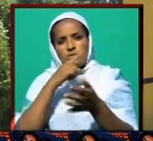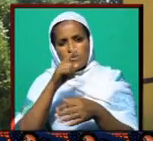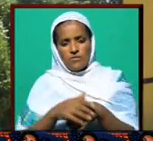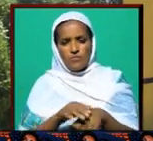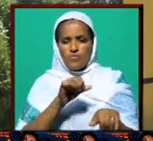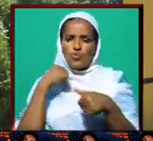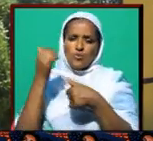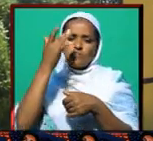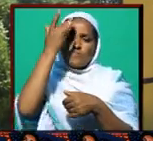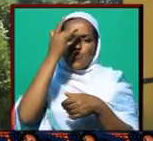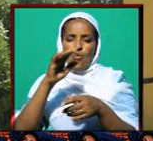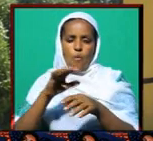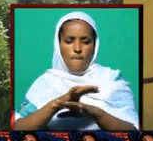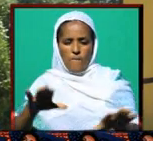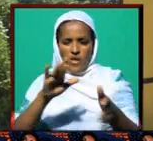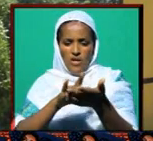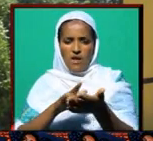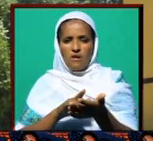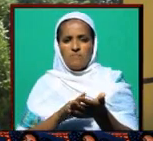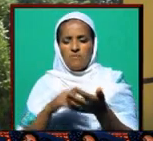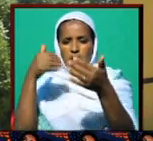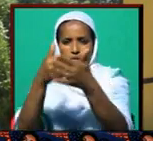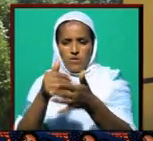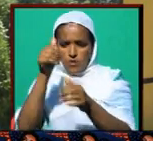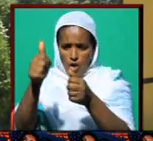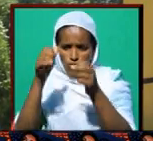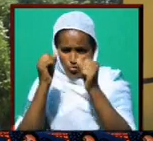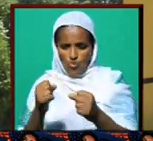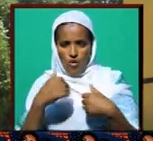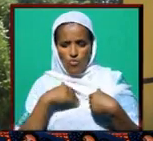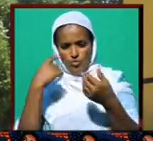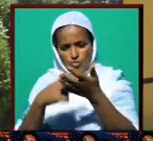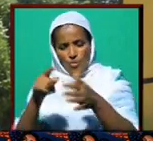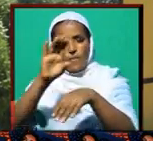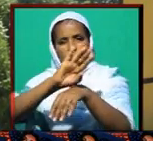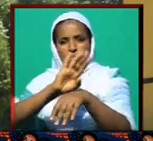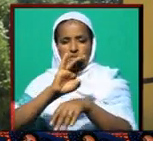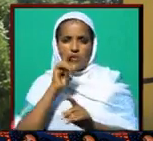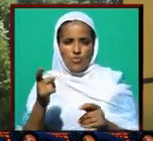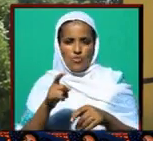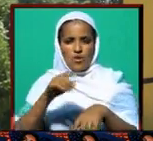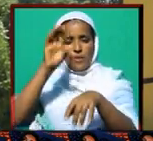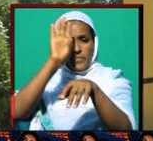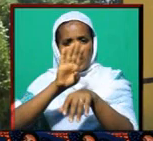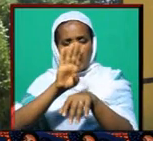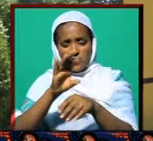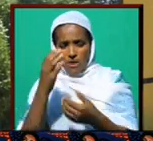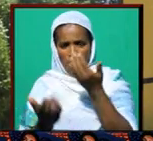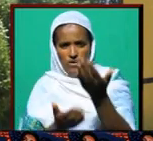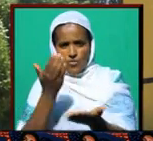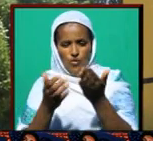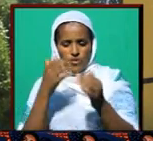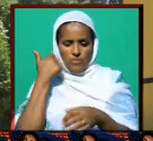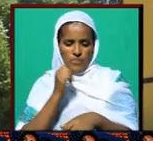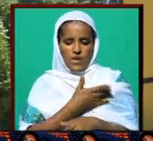አላቀረበም እንዴ ወደ ቤተ መቅደስ ሄዶ? አስፈላጊነቱ እኮ ይሄ ነው። መስዋዕት ዝም ብለን ሜዳ ላይ አናቀርብ፣ መሰዊያ ቦታ ራሱን ችሏል ማለት ነው። እሱም